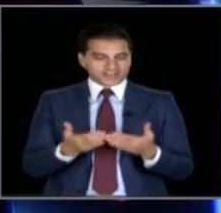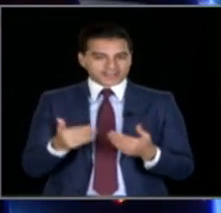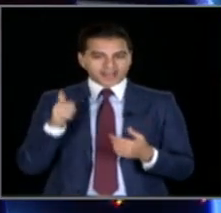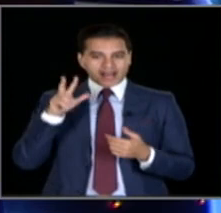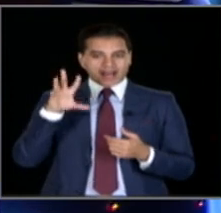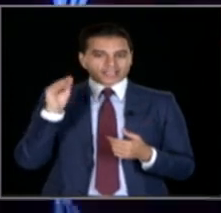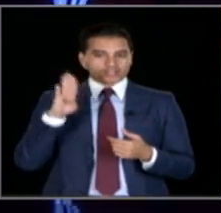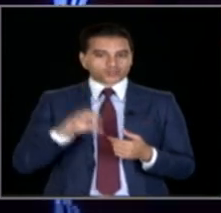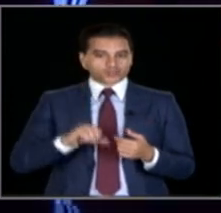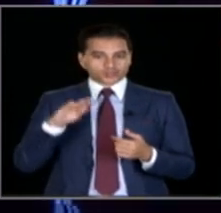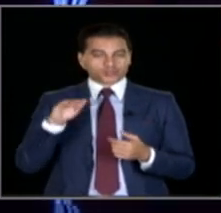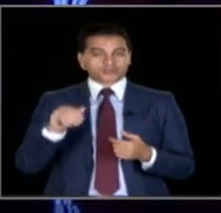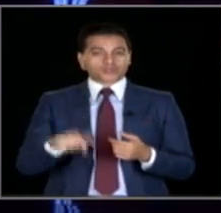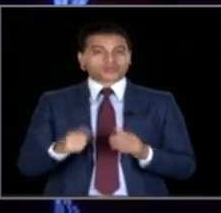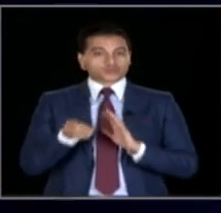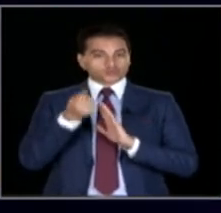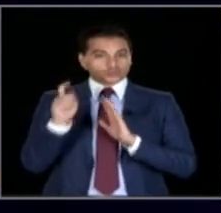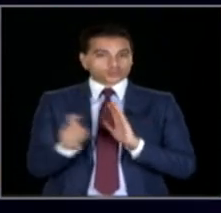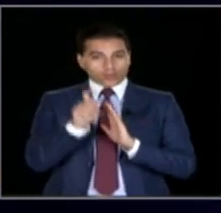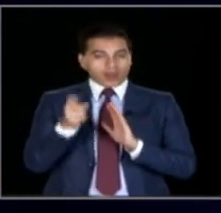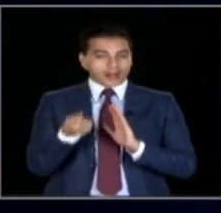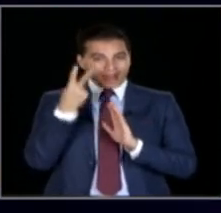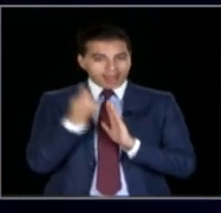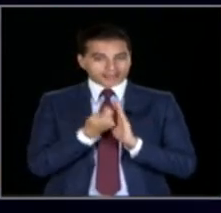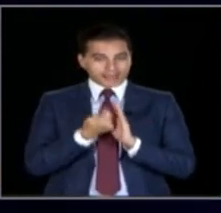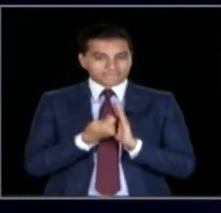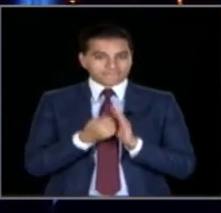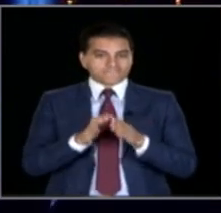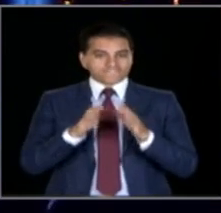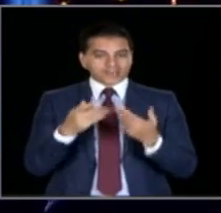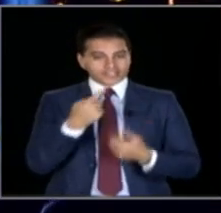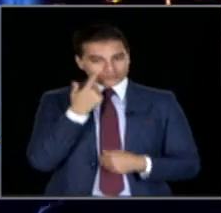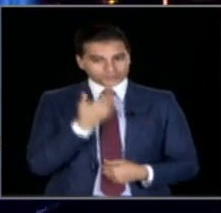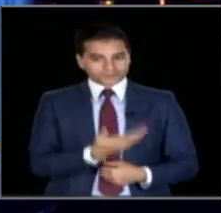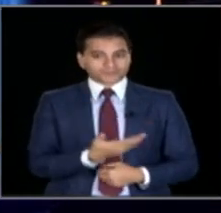الهكسوس. سؤال في الأدب لبيكاسو. أدب والسؤال.